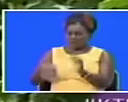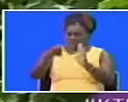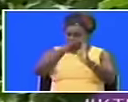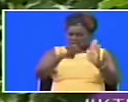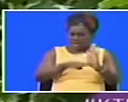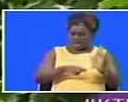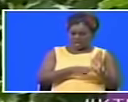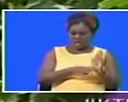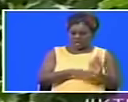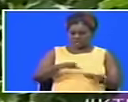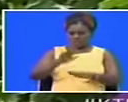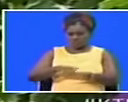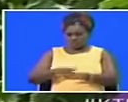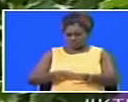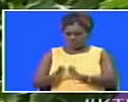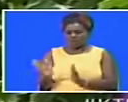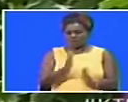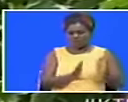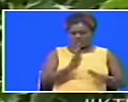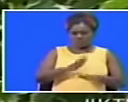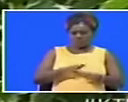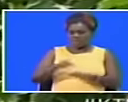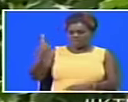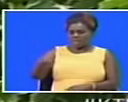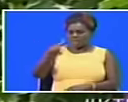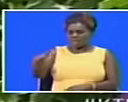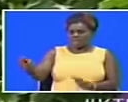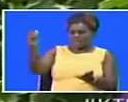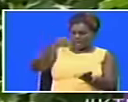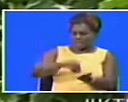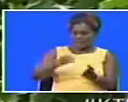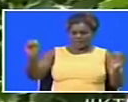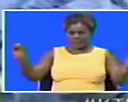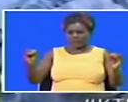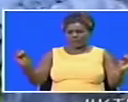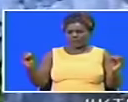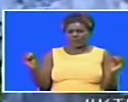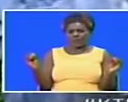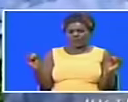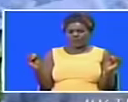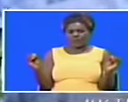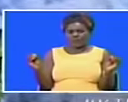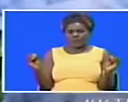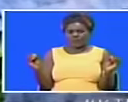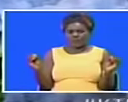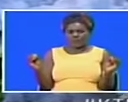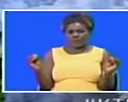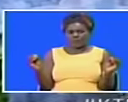kutosha ili wasirudie makosa ambayo yalifanya tuombe wasimamishe